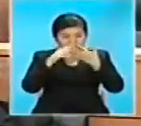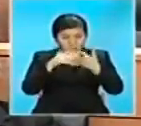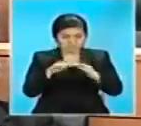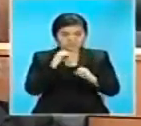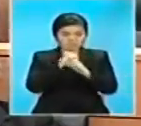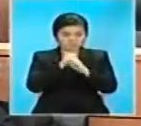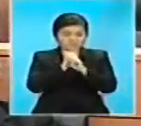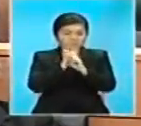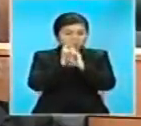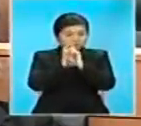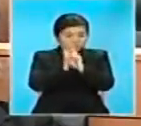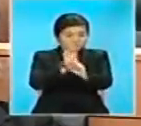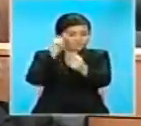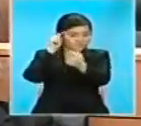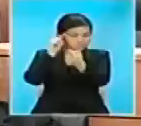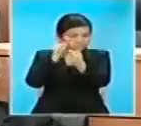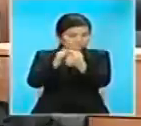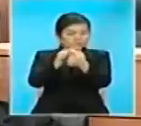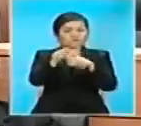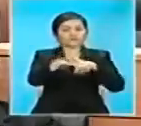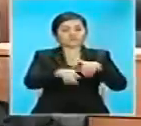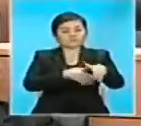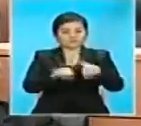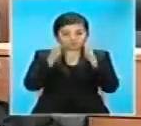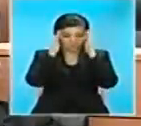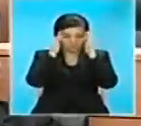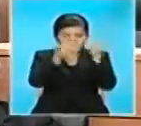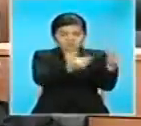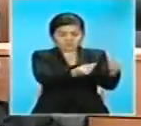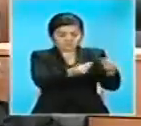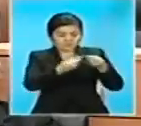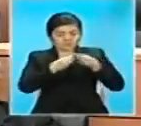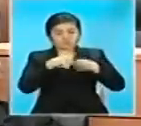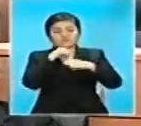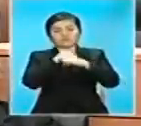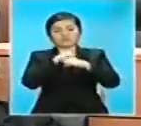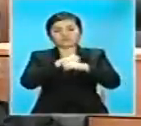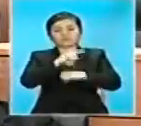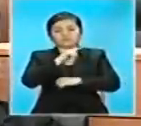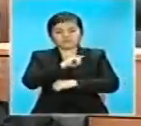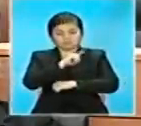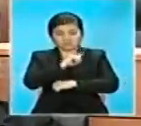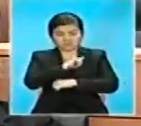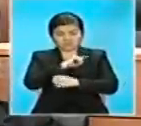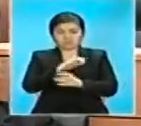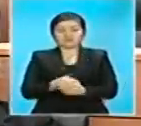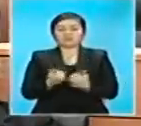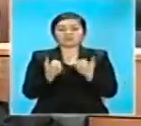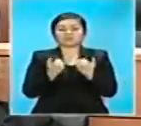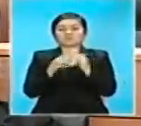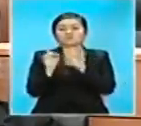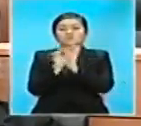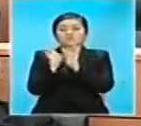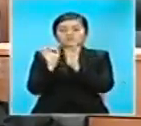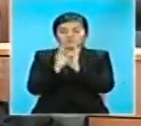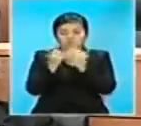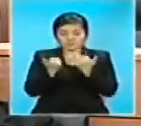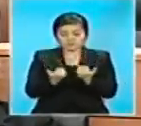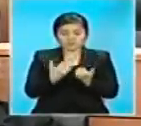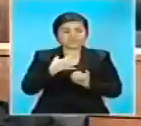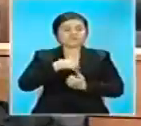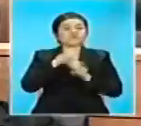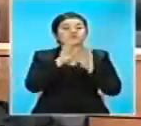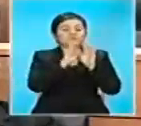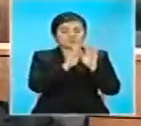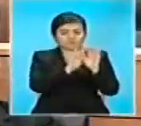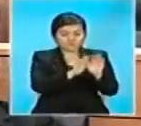ตามเจตนารมณ์หรือความตั้งใจของพี่น้องประชาชนในโอกาสสุดท้ายนี้นะครับผมอยากจะฝากไป